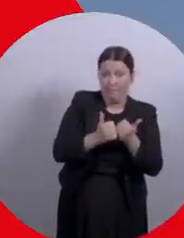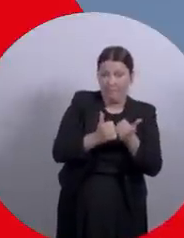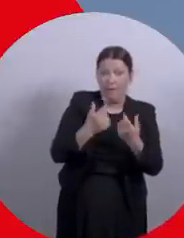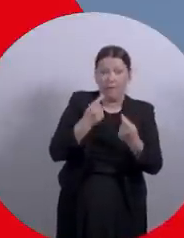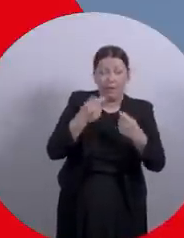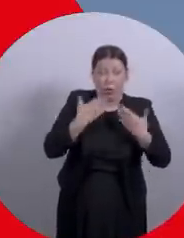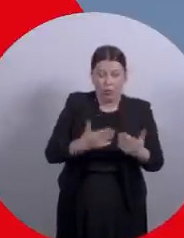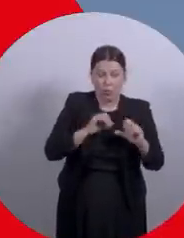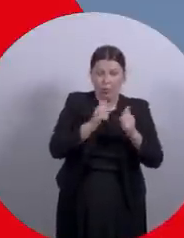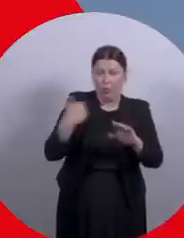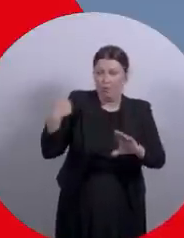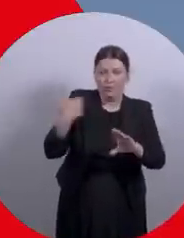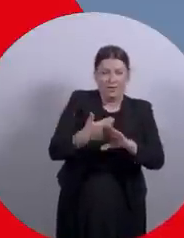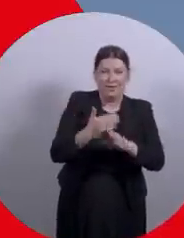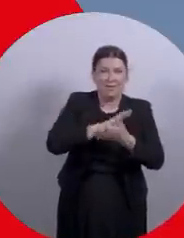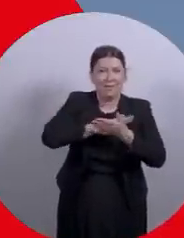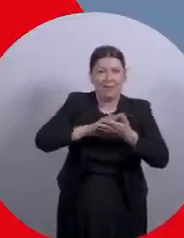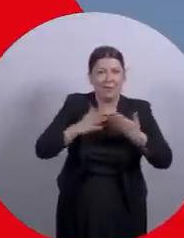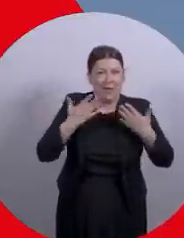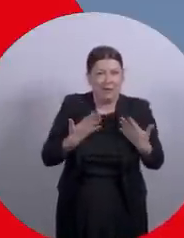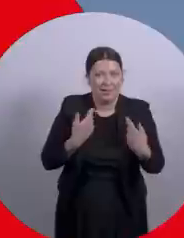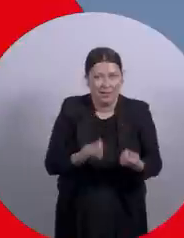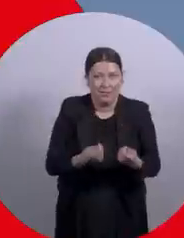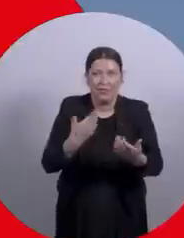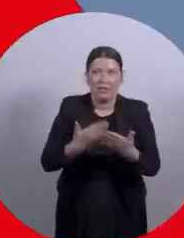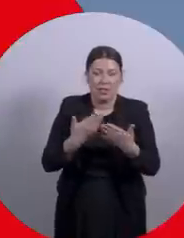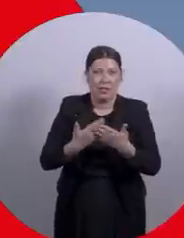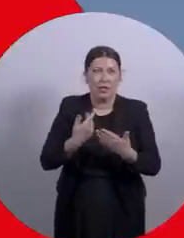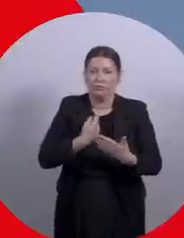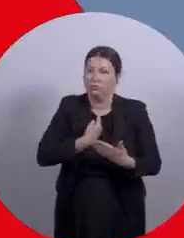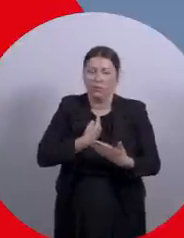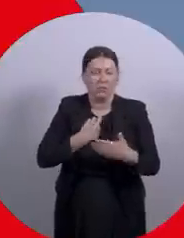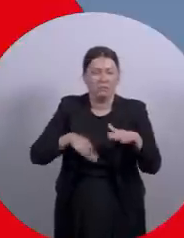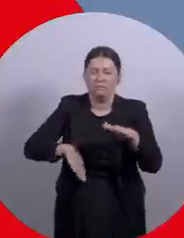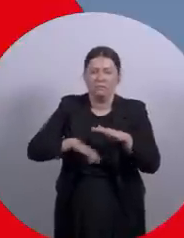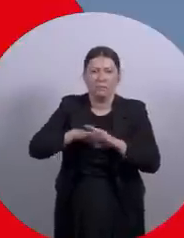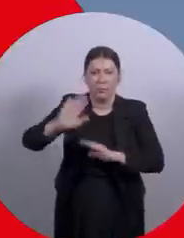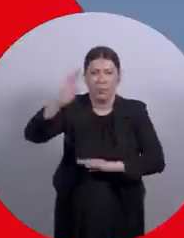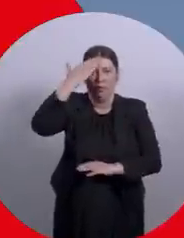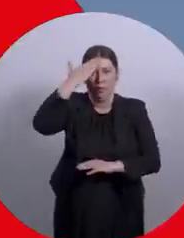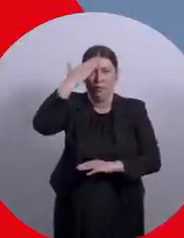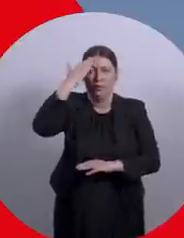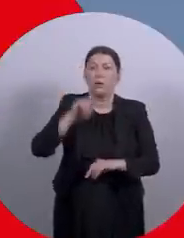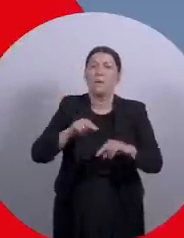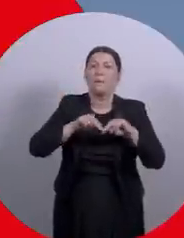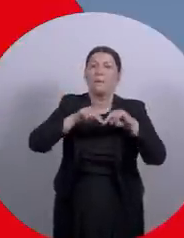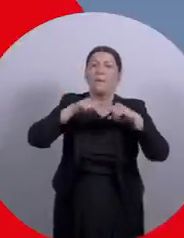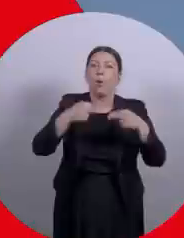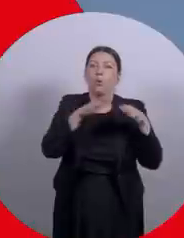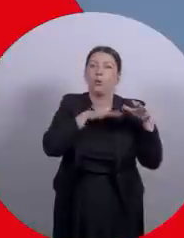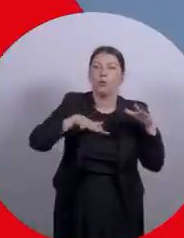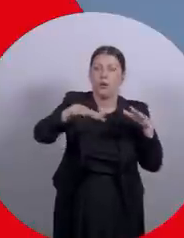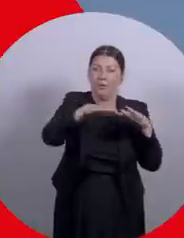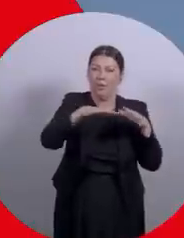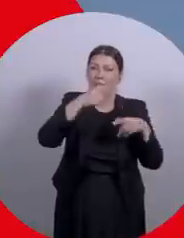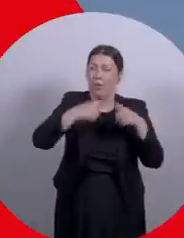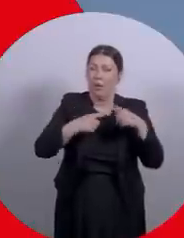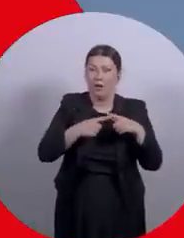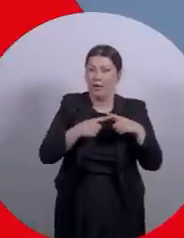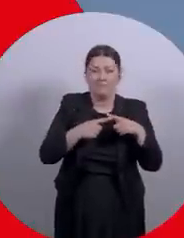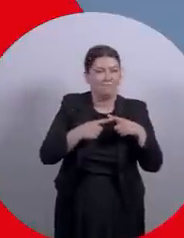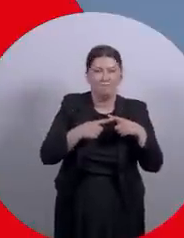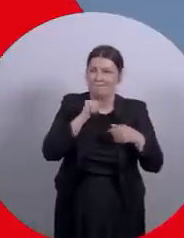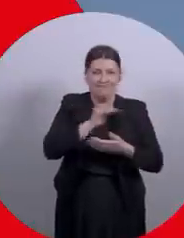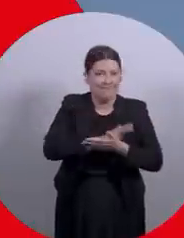da gewesen und daher bin immer aber vollkommen bewusst dass es auf Bundesebene nicht so einfach ist auf